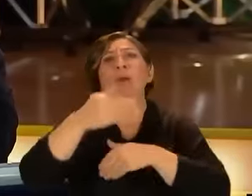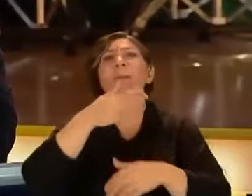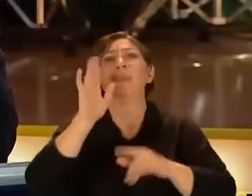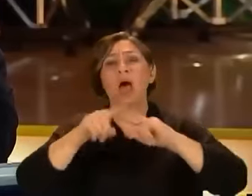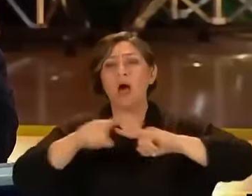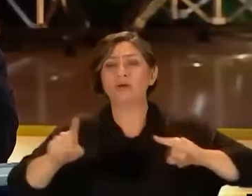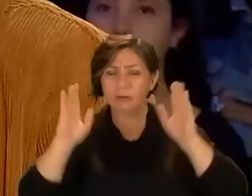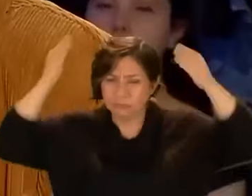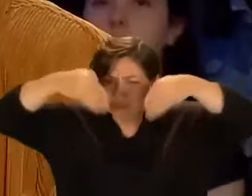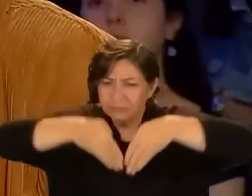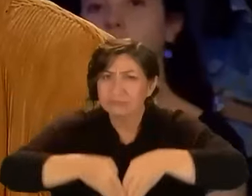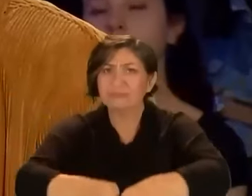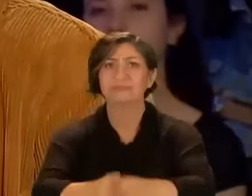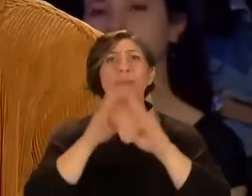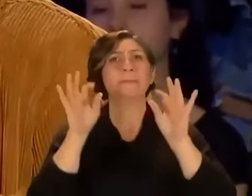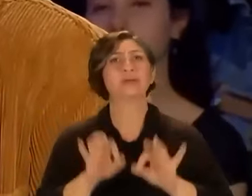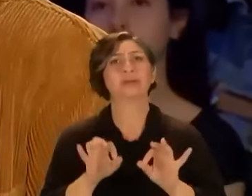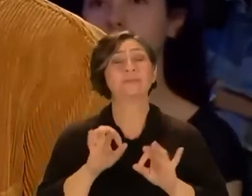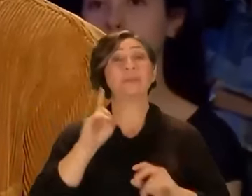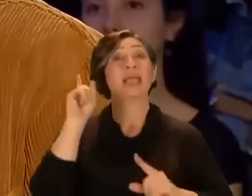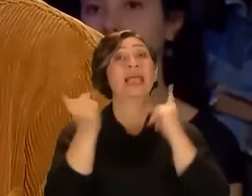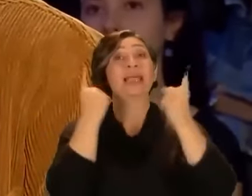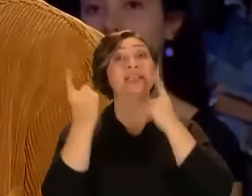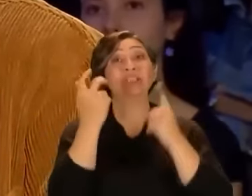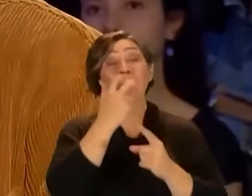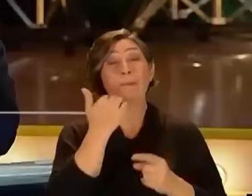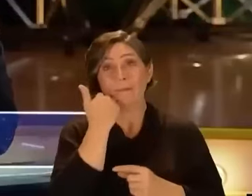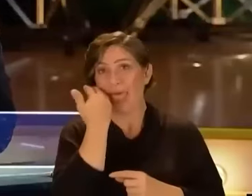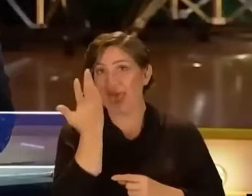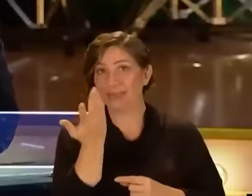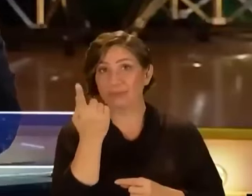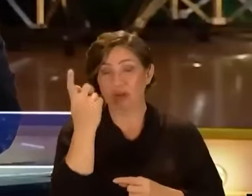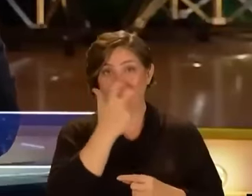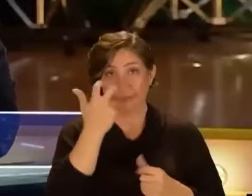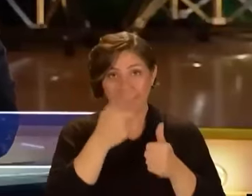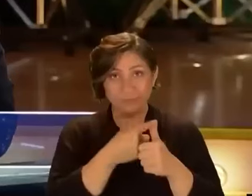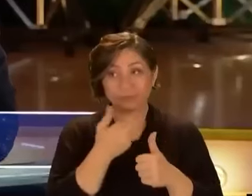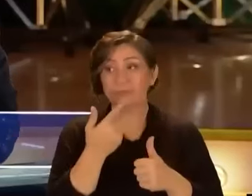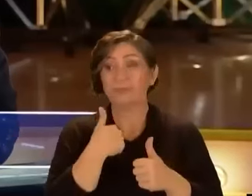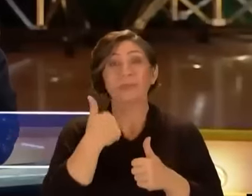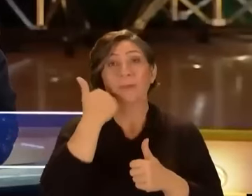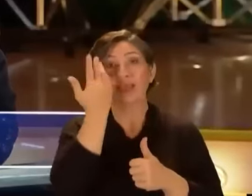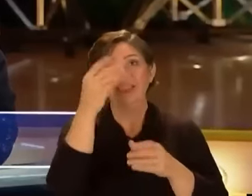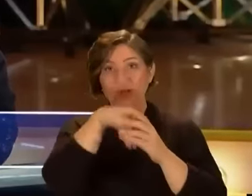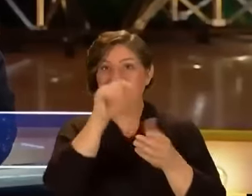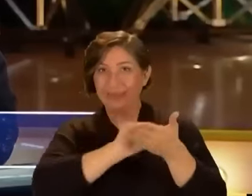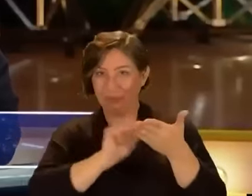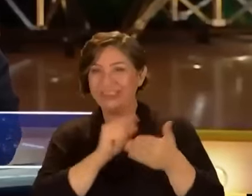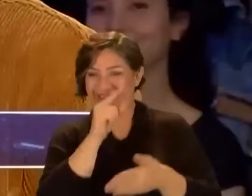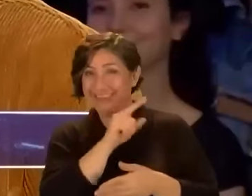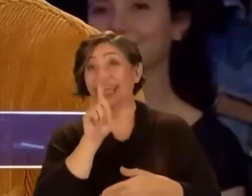havuza atladım yani. Bravo sana. Peki, ilginç şarkıların var. Beyaz bir şarkın. Evet. Bizim Beyaz için